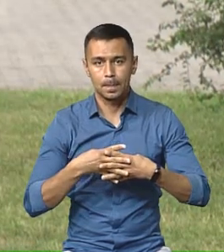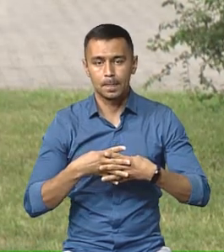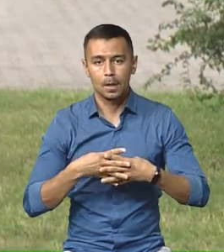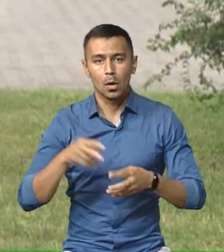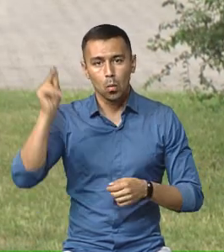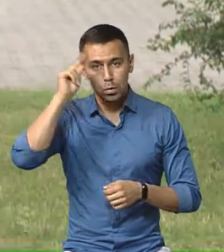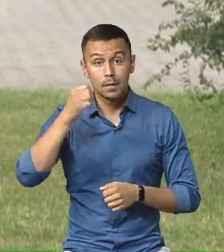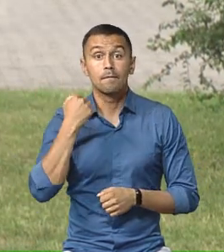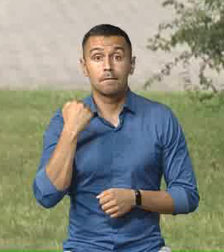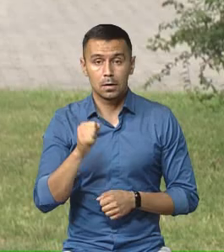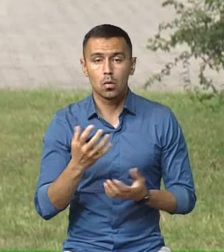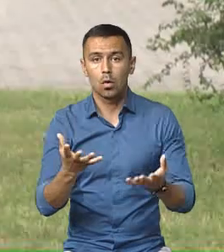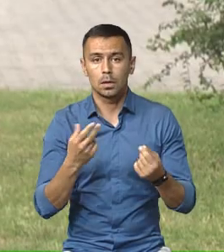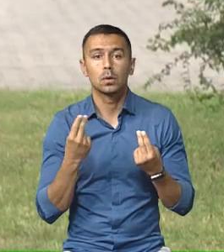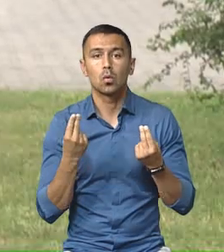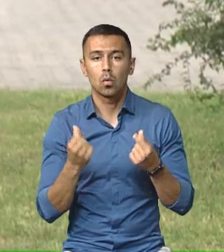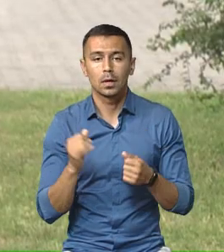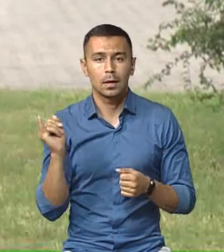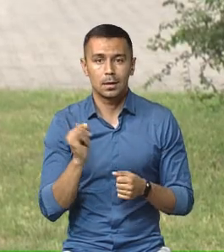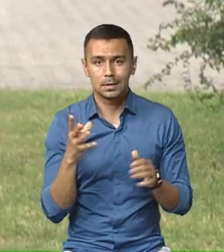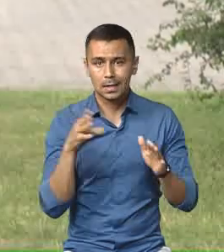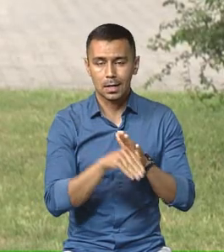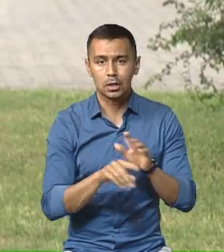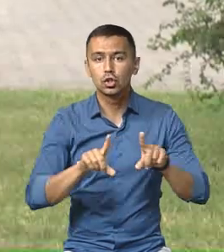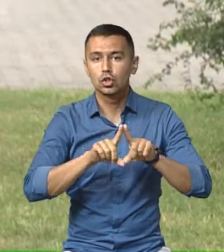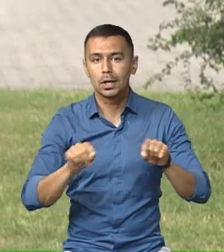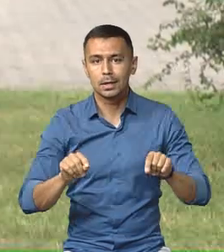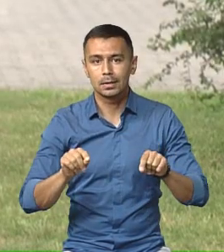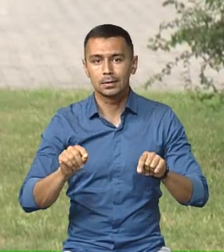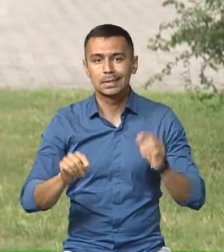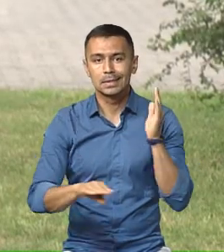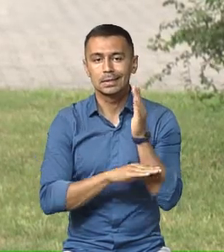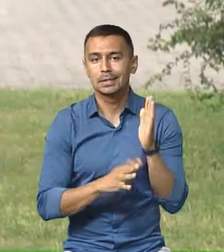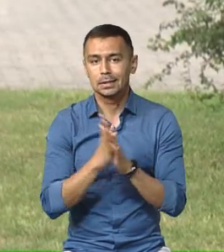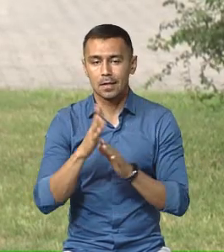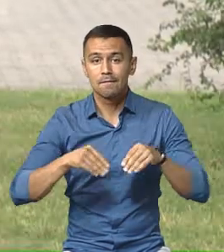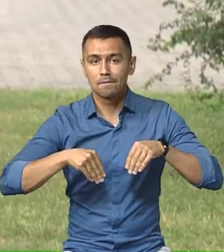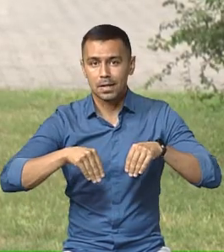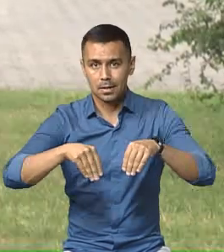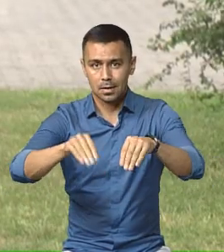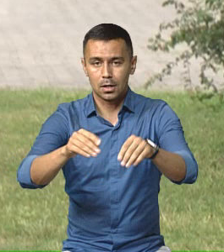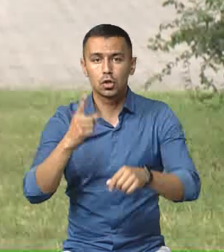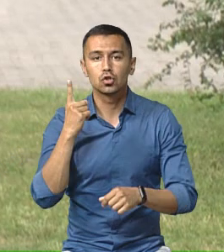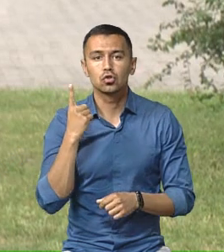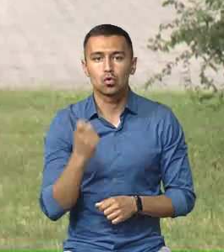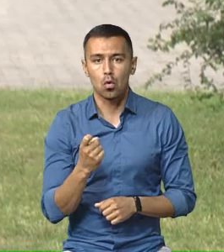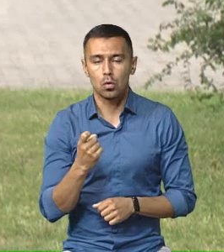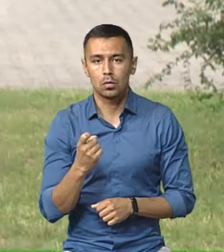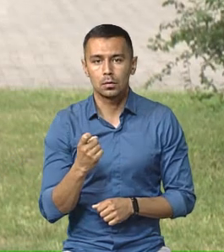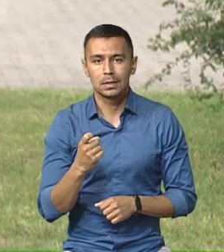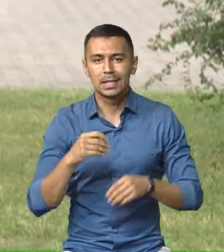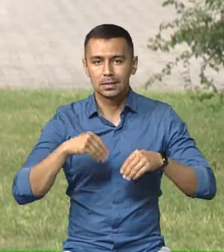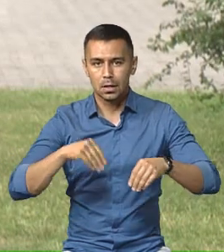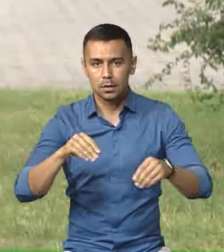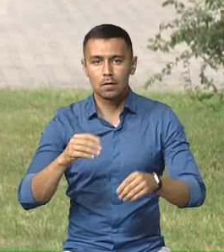Учні виграли, отримали кошти і заклали шкільний сад. Висадили 100